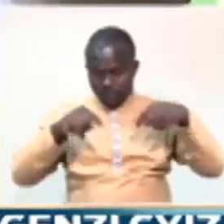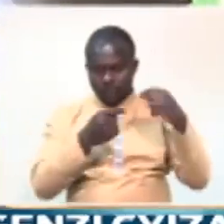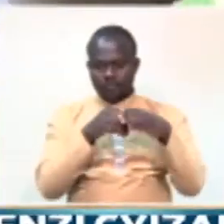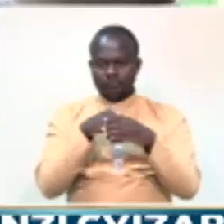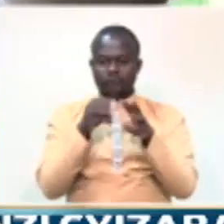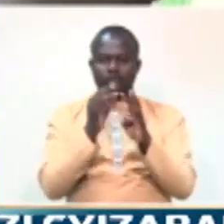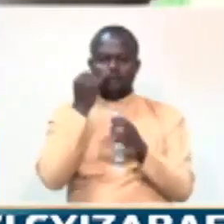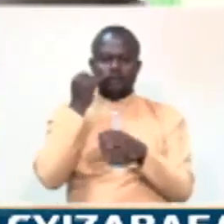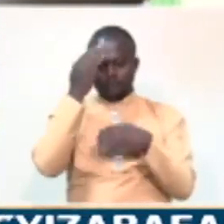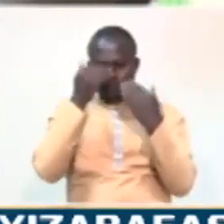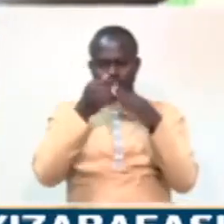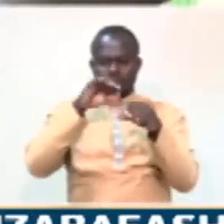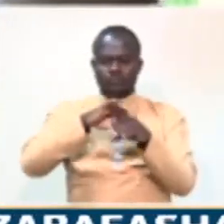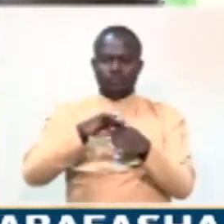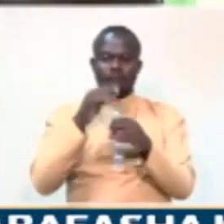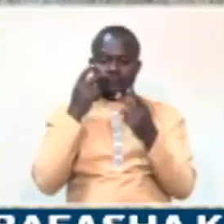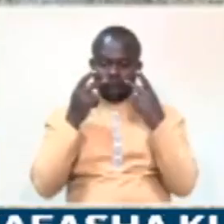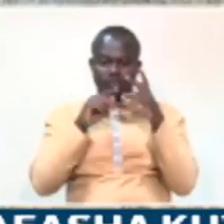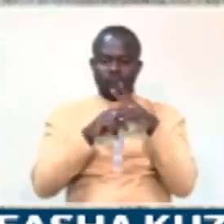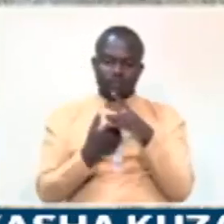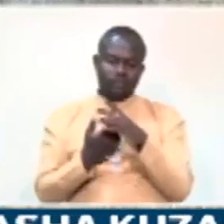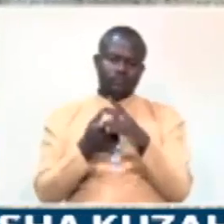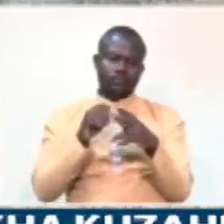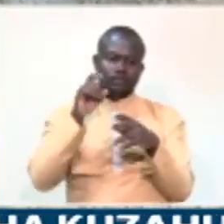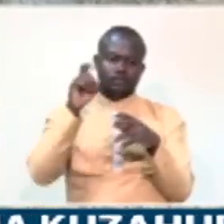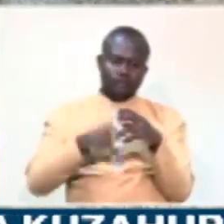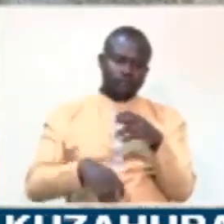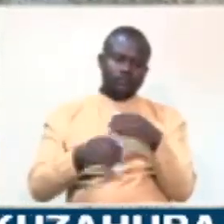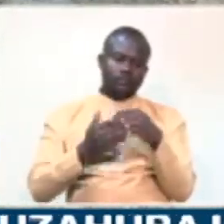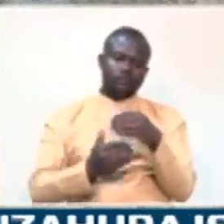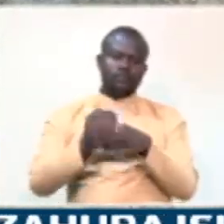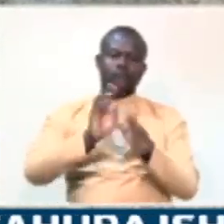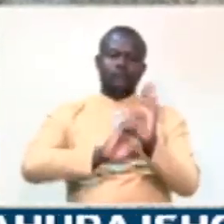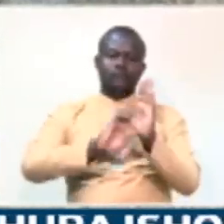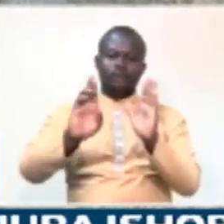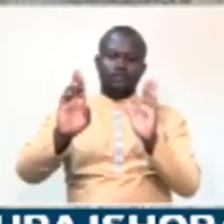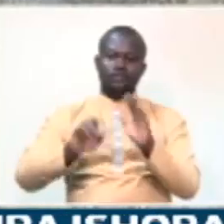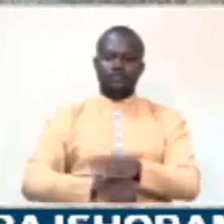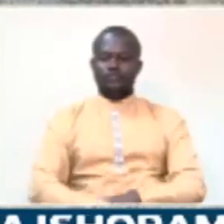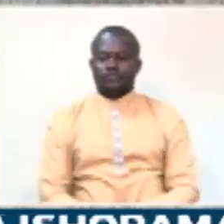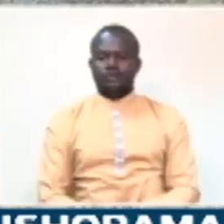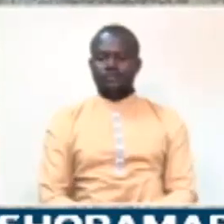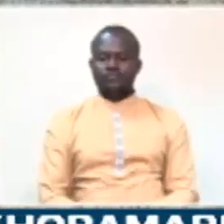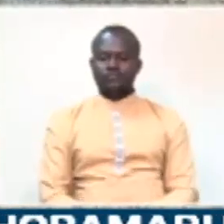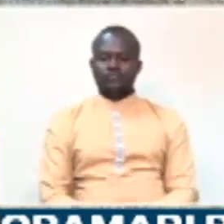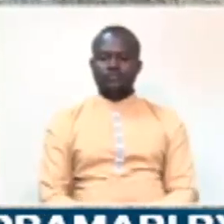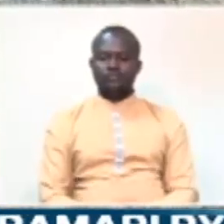bukomeye kugira ngo abatora abone aho bahera bahitamo abagomba kuzabahagararira. Jean Paul Maniraho, i Kigali.